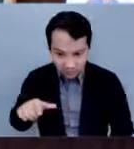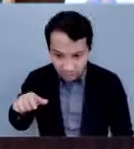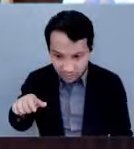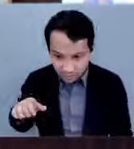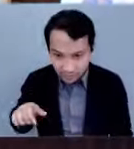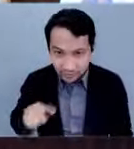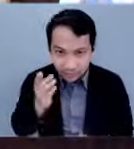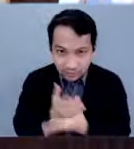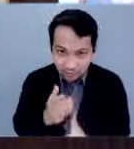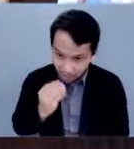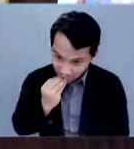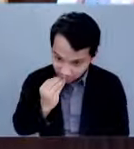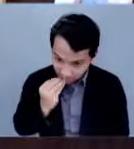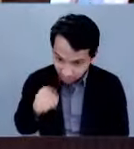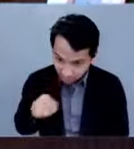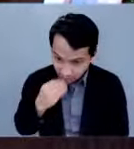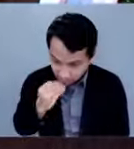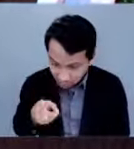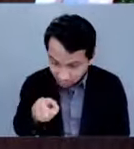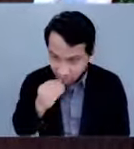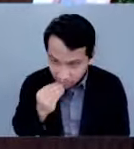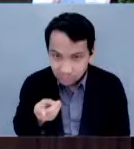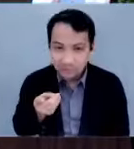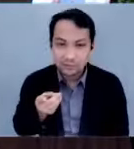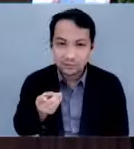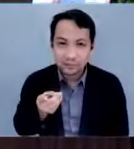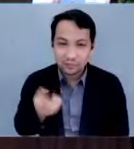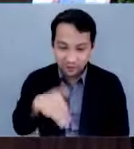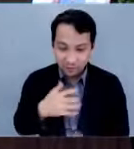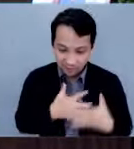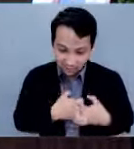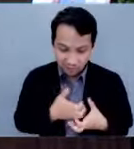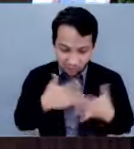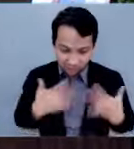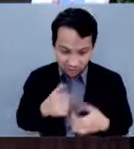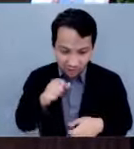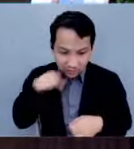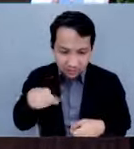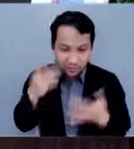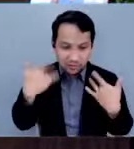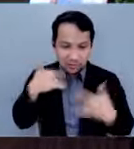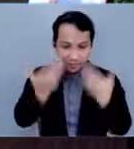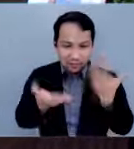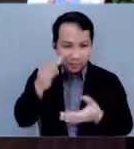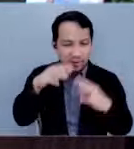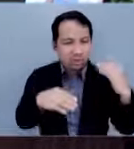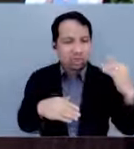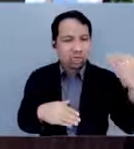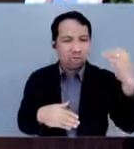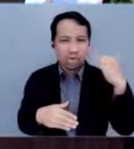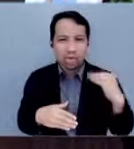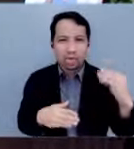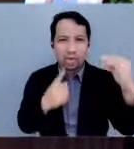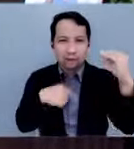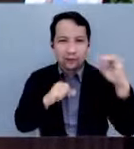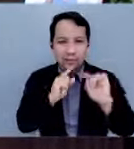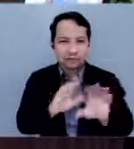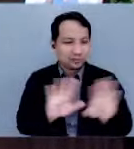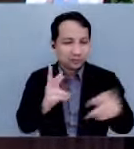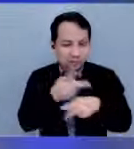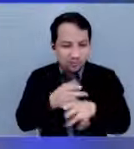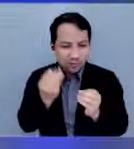talaga, kakainin mo yan. Kapag kinahin mo, natakis sa puso, kapag natakis sa puso, paging kuloy, paging paralisado, paging paralisado, kala, buhalaga ka namin ng anak, buhiti ka namin ng alam ka gulam sa'yo,